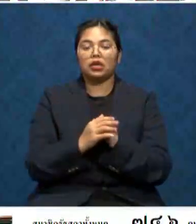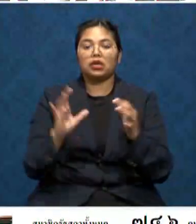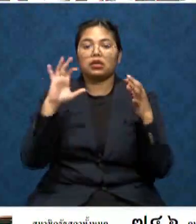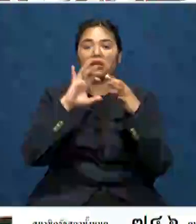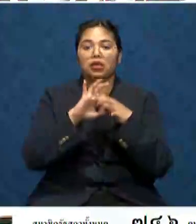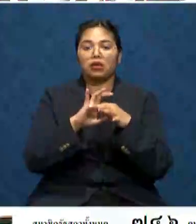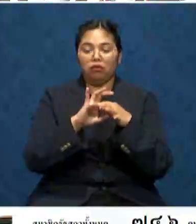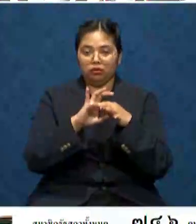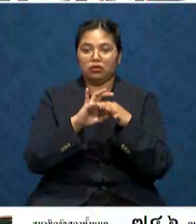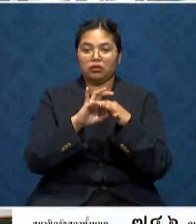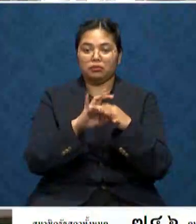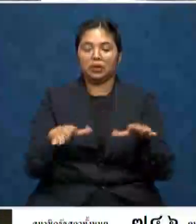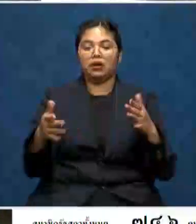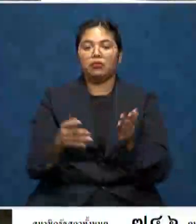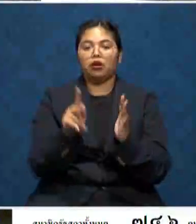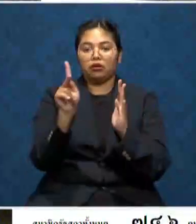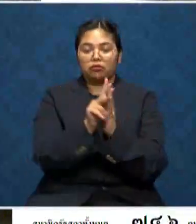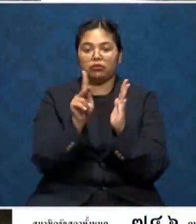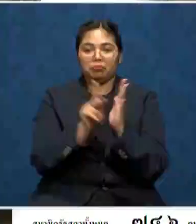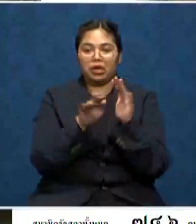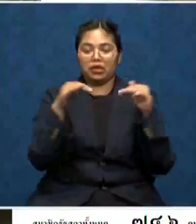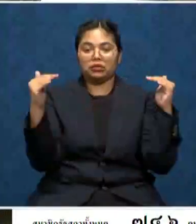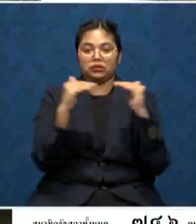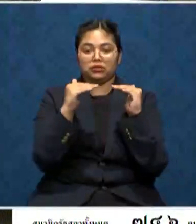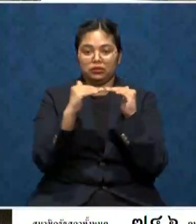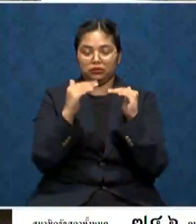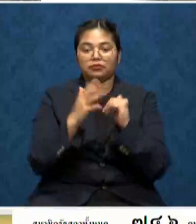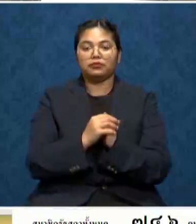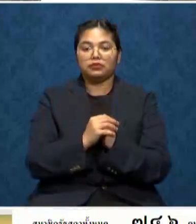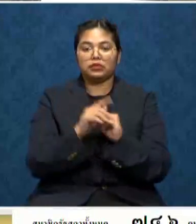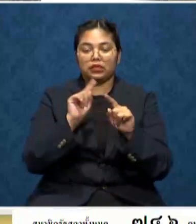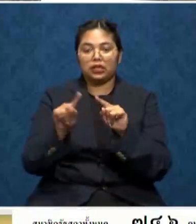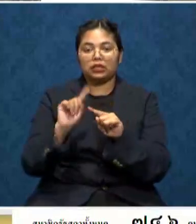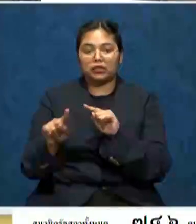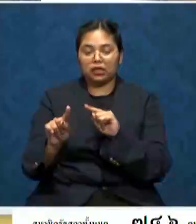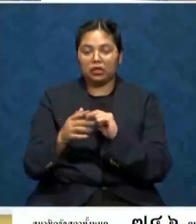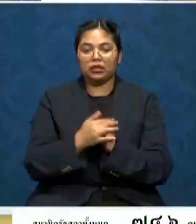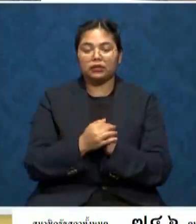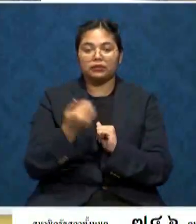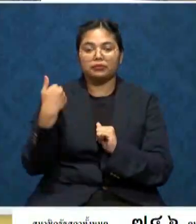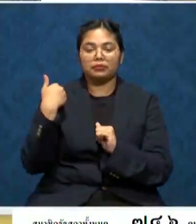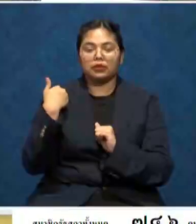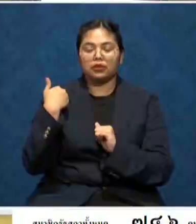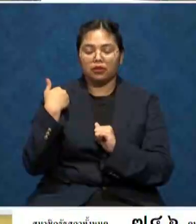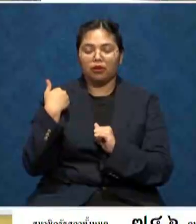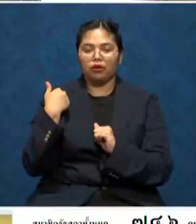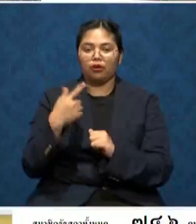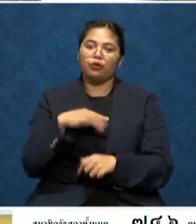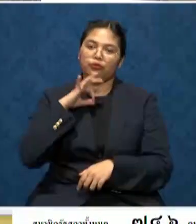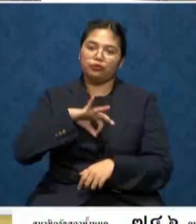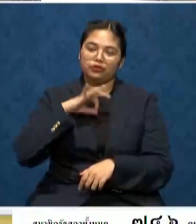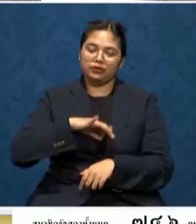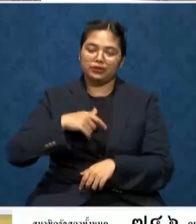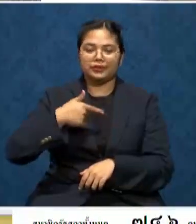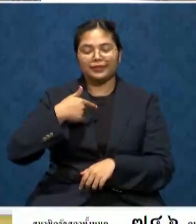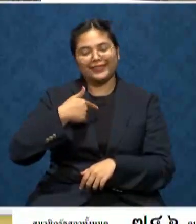เกี่ยวกัเรื่องหลกนิติธรรมหรอรู้อฟรร์แล้วก็ดีใจที่ขณมัตชุด